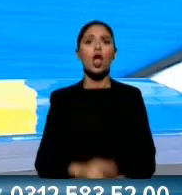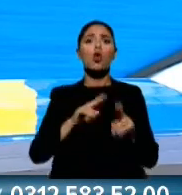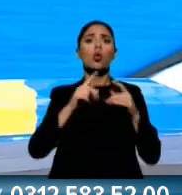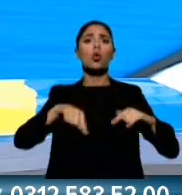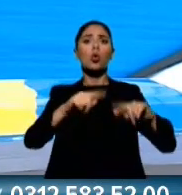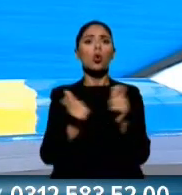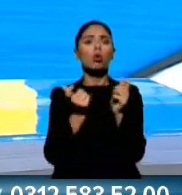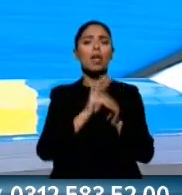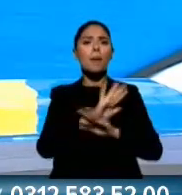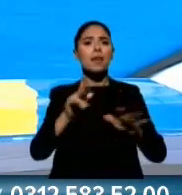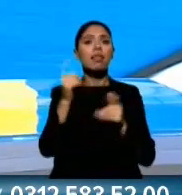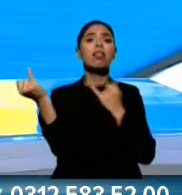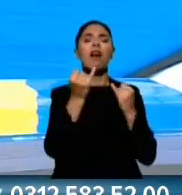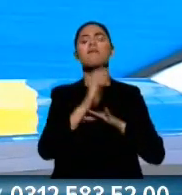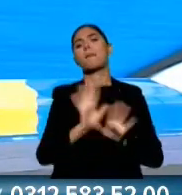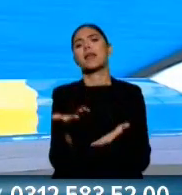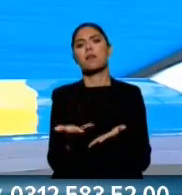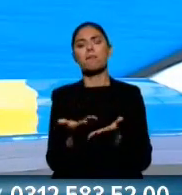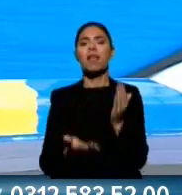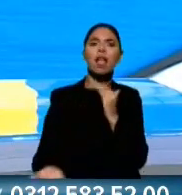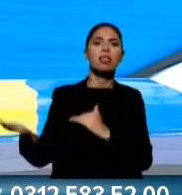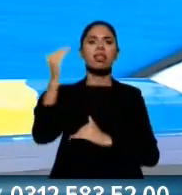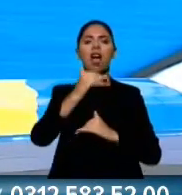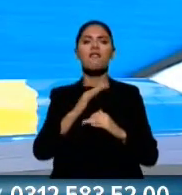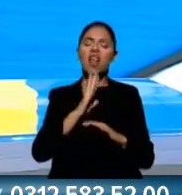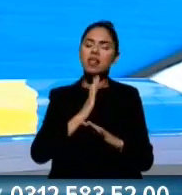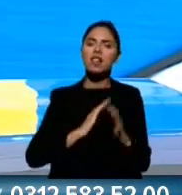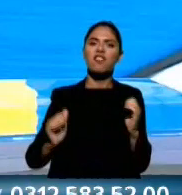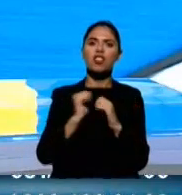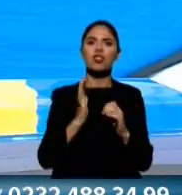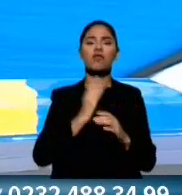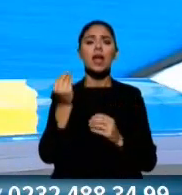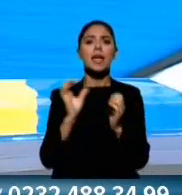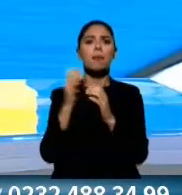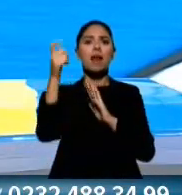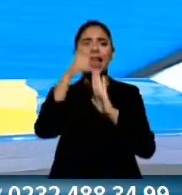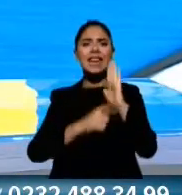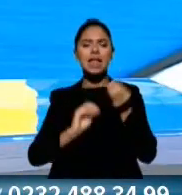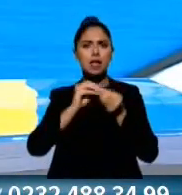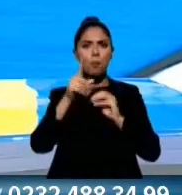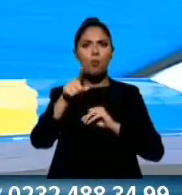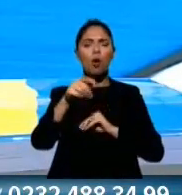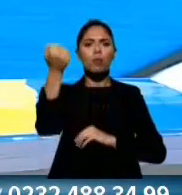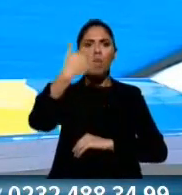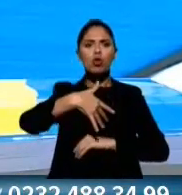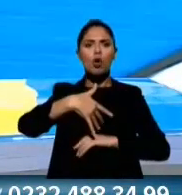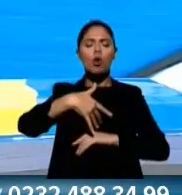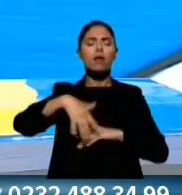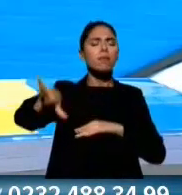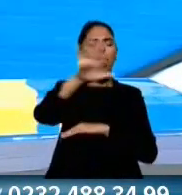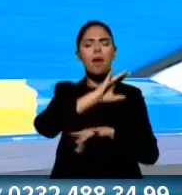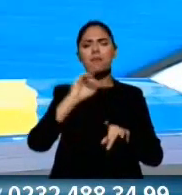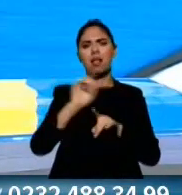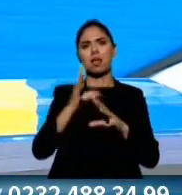Kurultay bitti ama tartışmaları bitmedi. Dahası gitgide alevleniyor. İyi Parti'de liste krizi yönetimde taşları